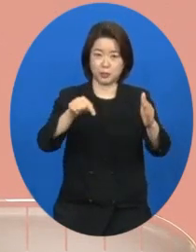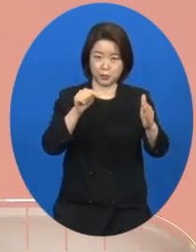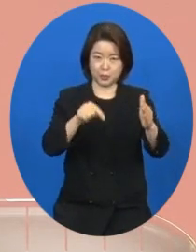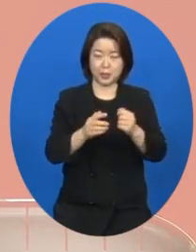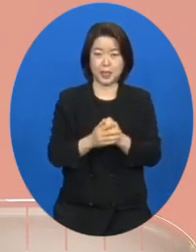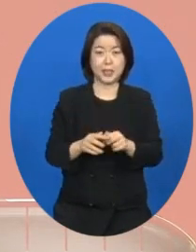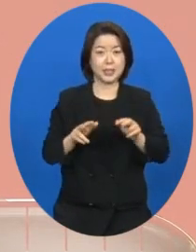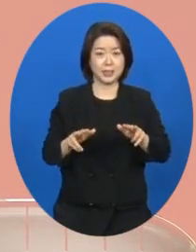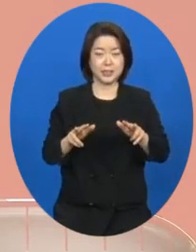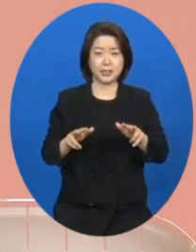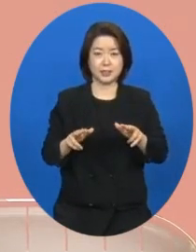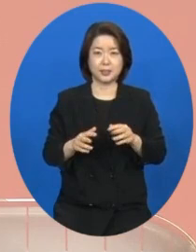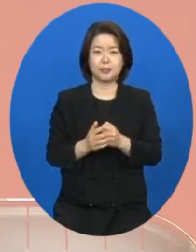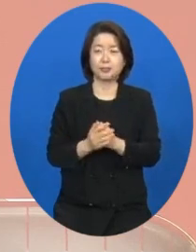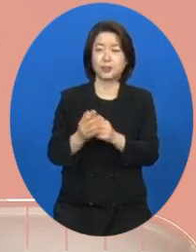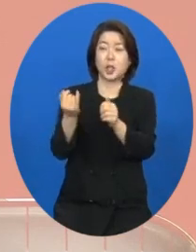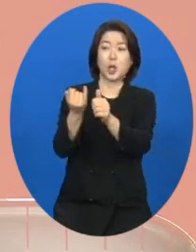현재